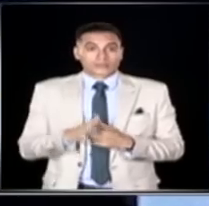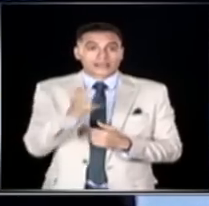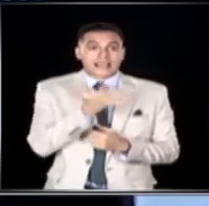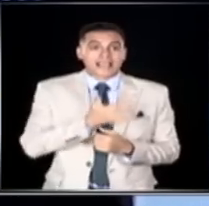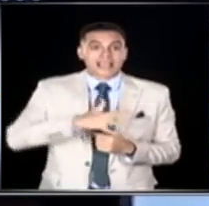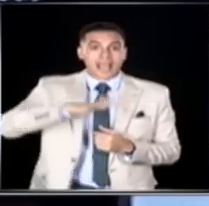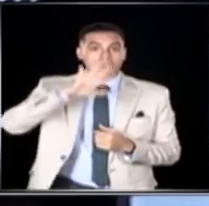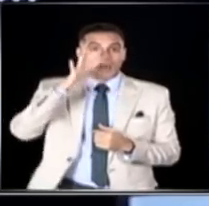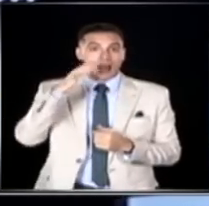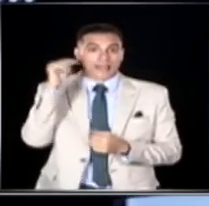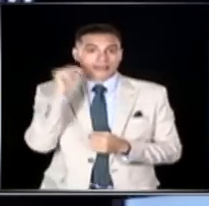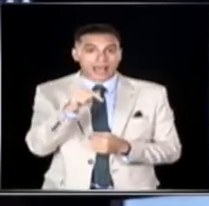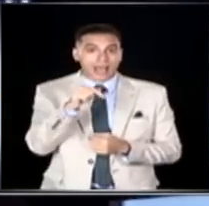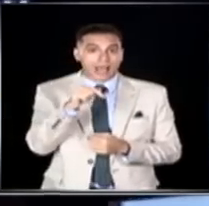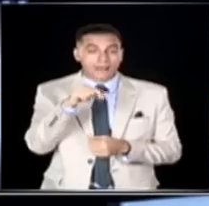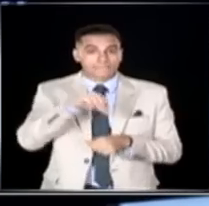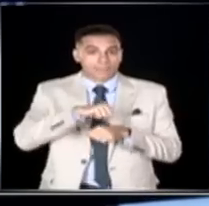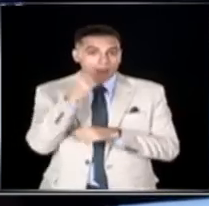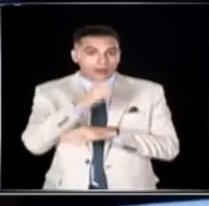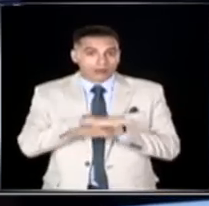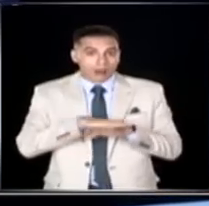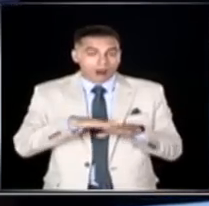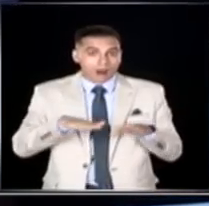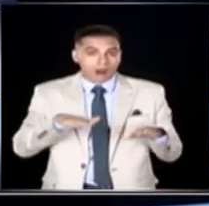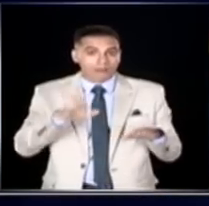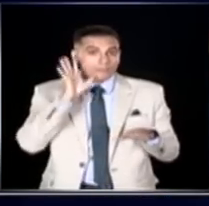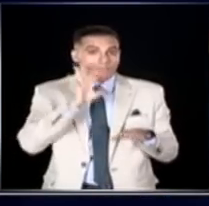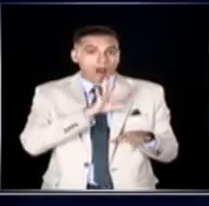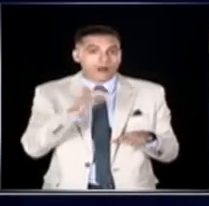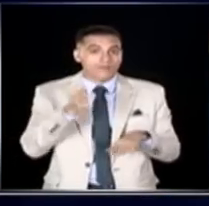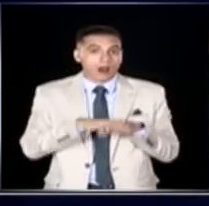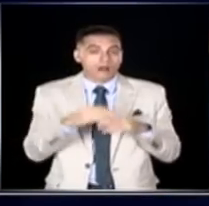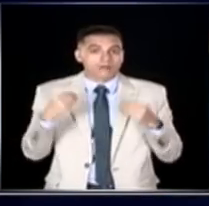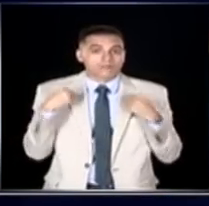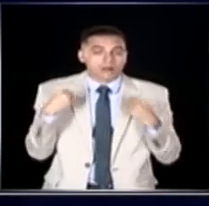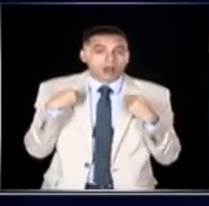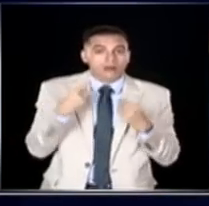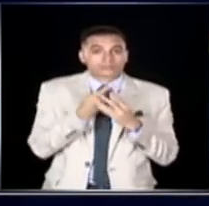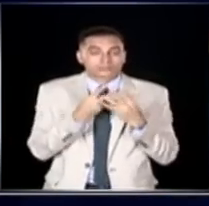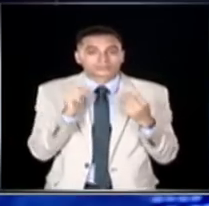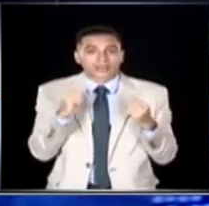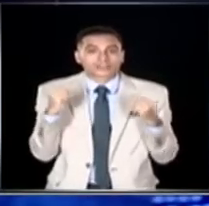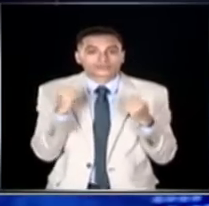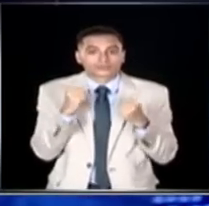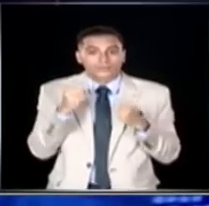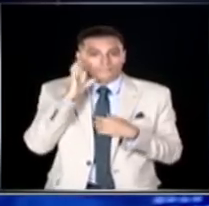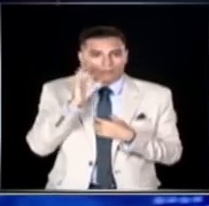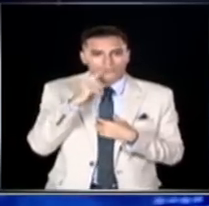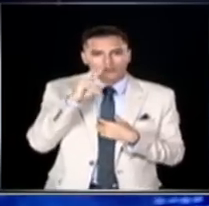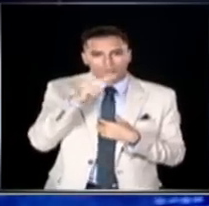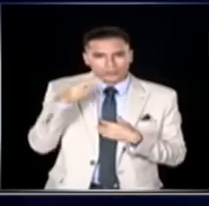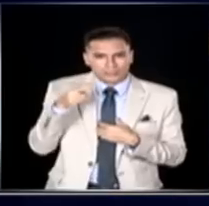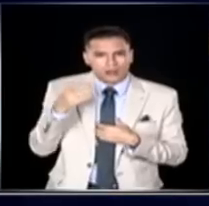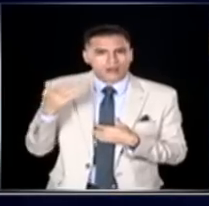الجبل ده منطقة مشهورة برياضات الشتوية. سويسرا.